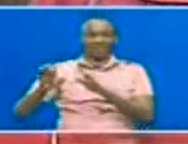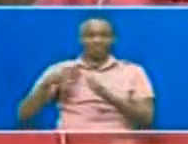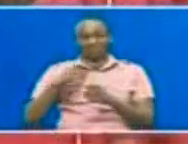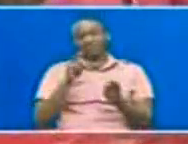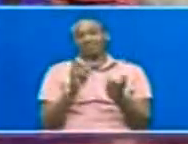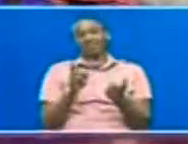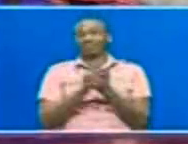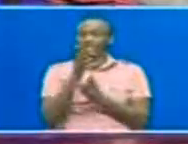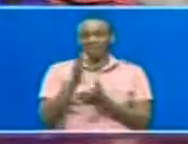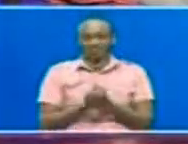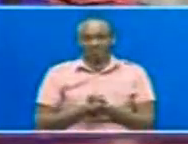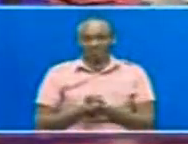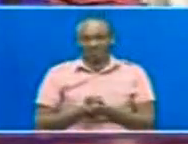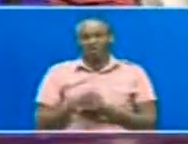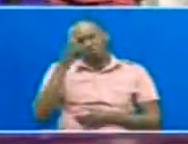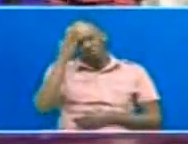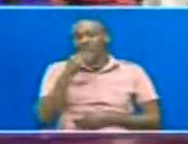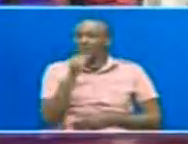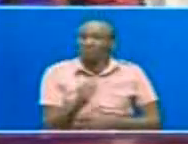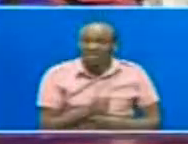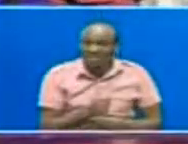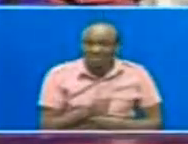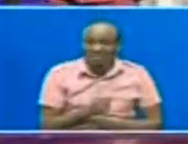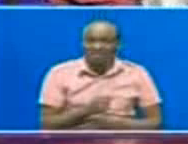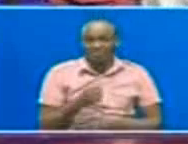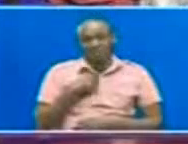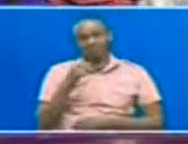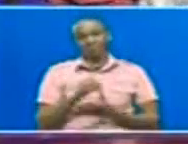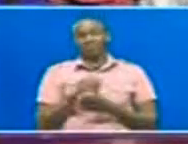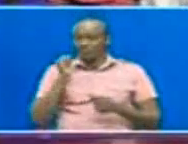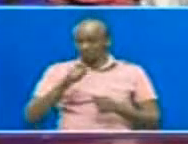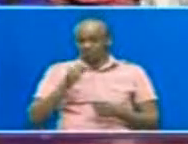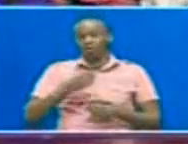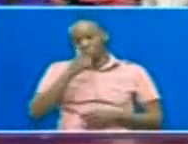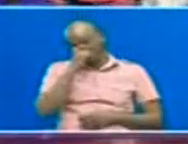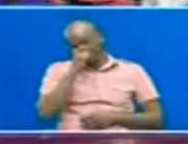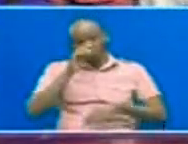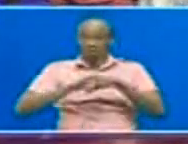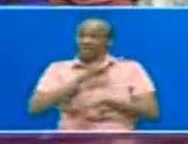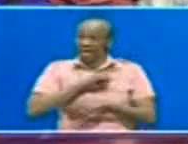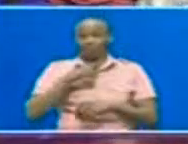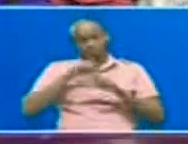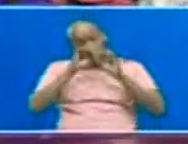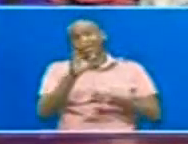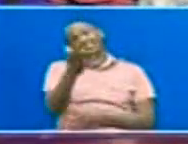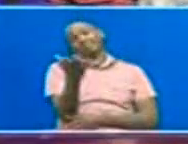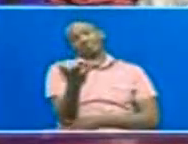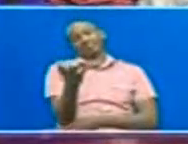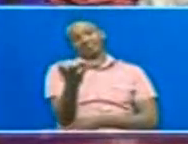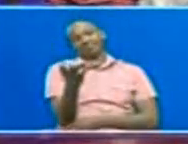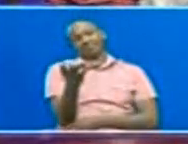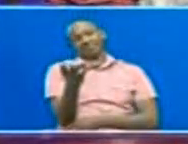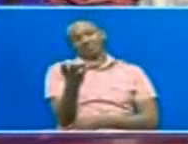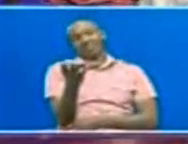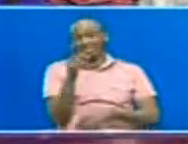msalimie. Mm. You know, unajua mimi ni mzee, kwa hiyo sangine naweza kumuish good luck. You know mzee wetu anatupa